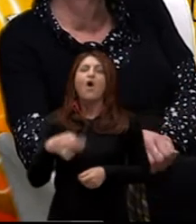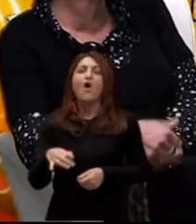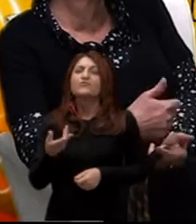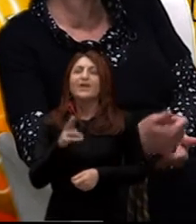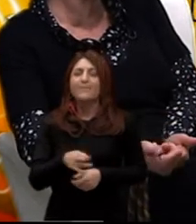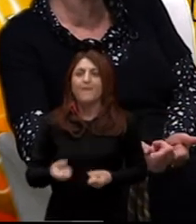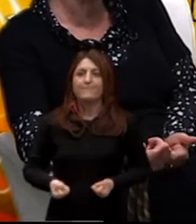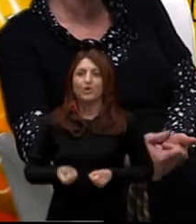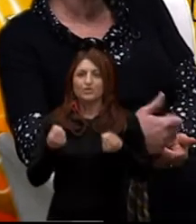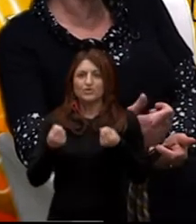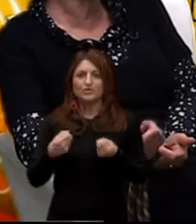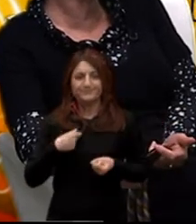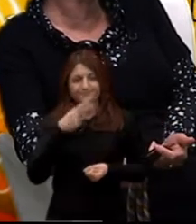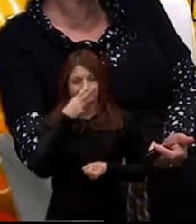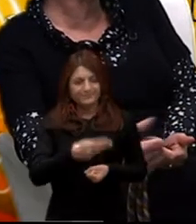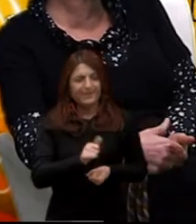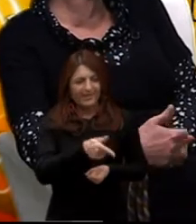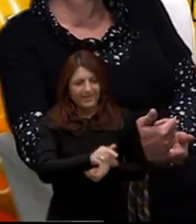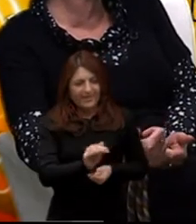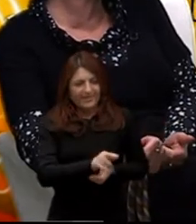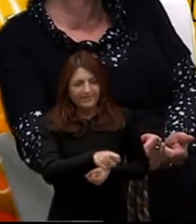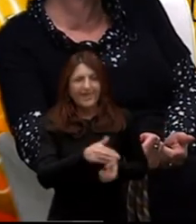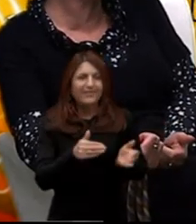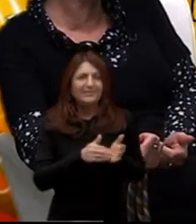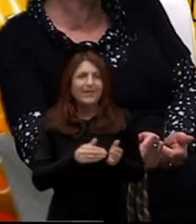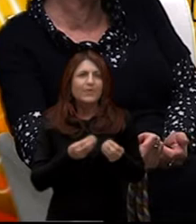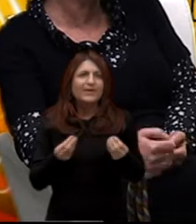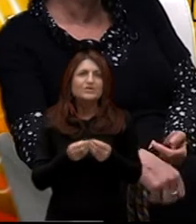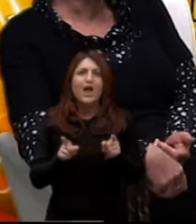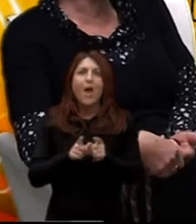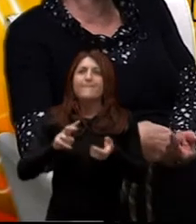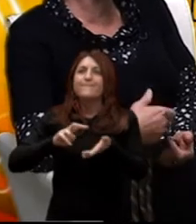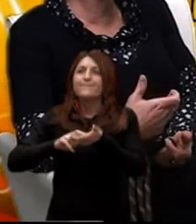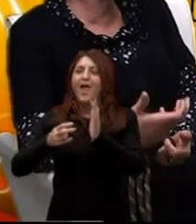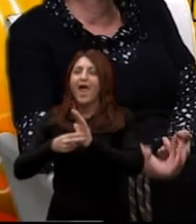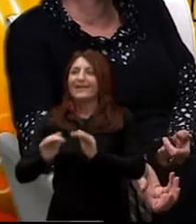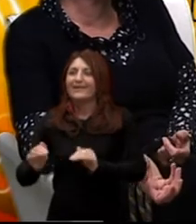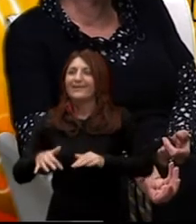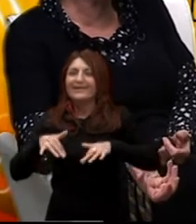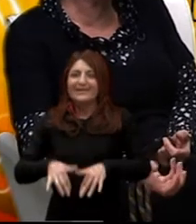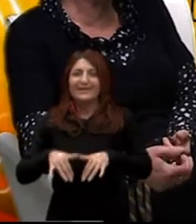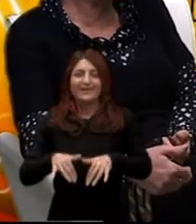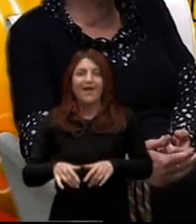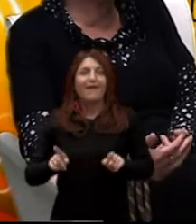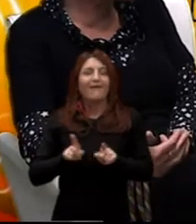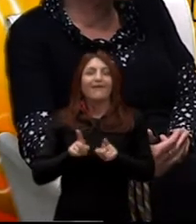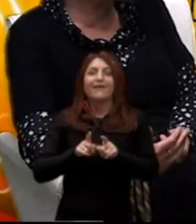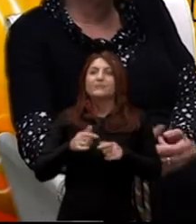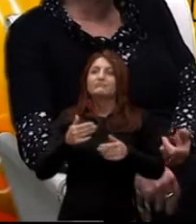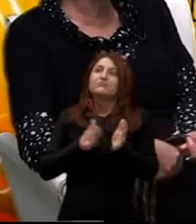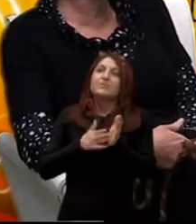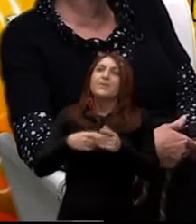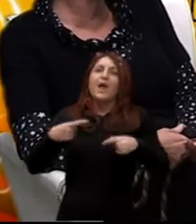poteškoći. Da li kod djeteta treba naučiti da dijete planira igru, da motorički ju